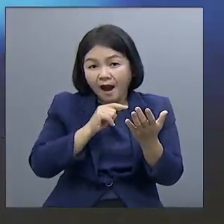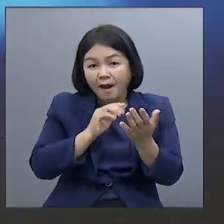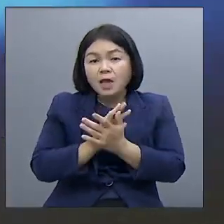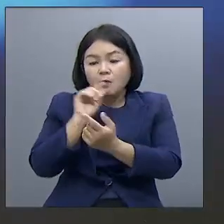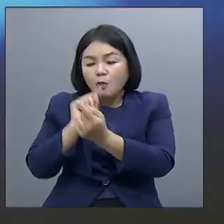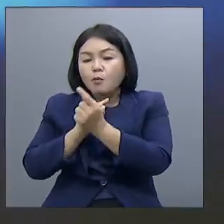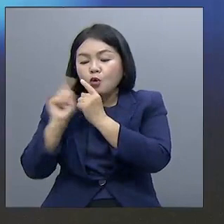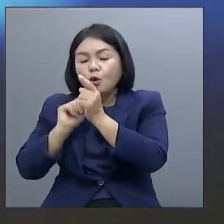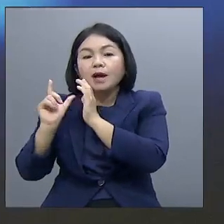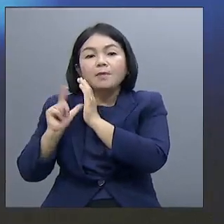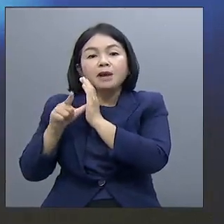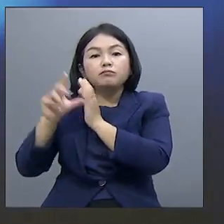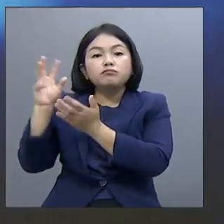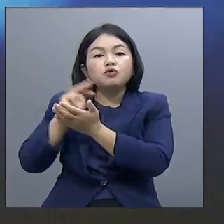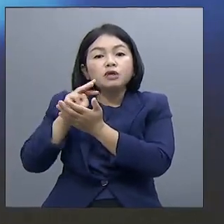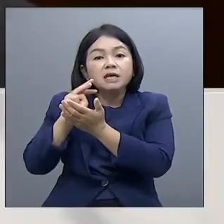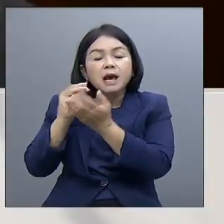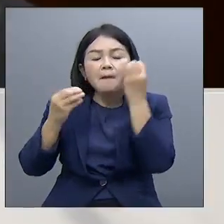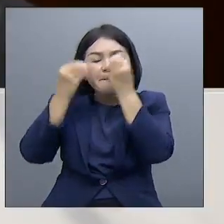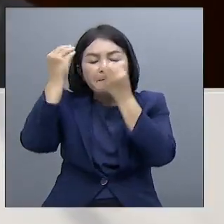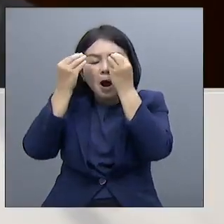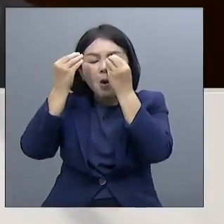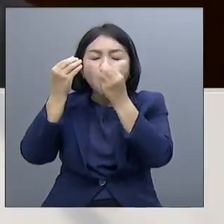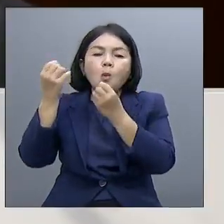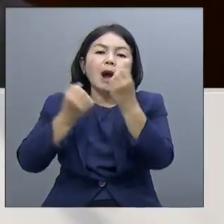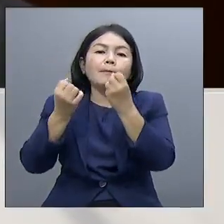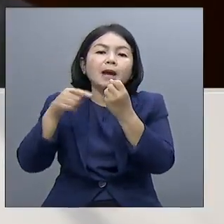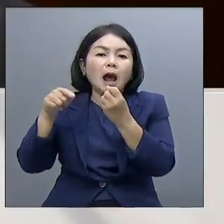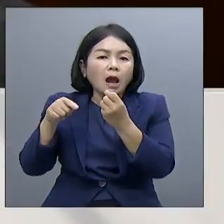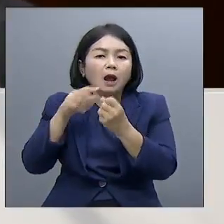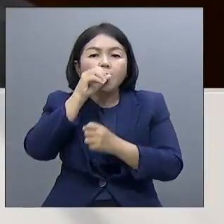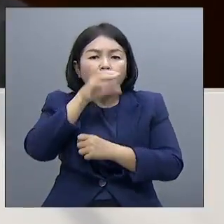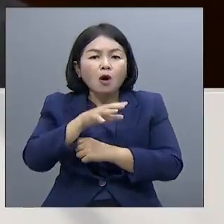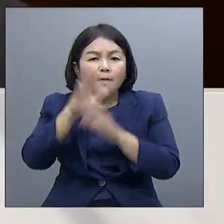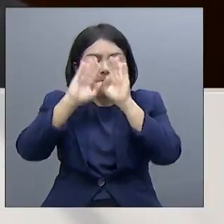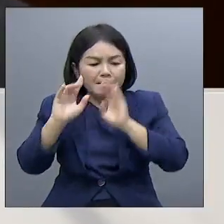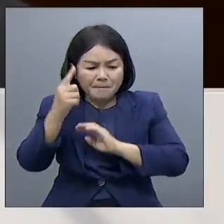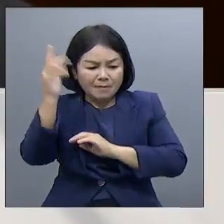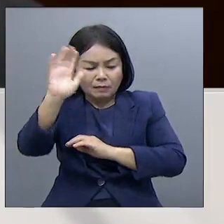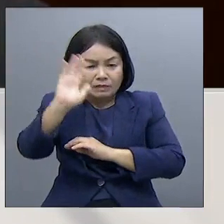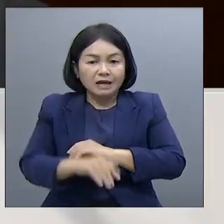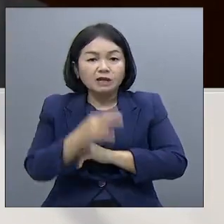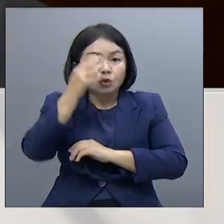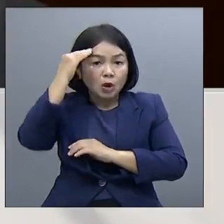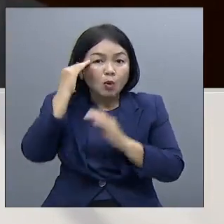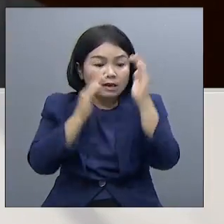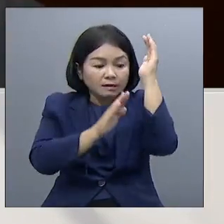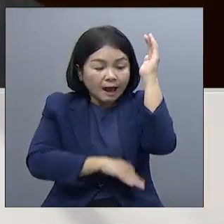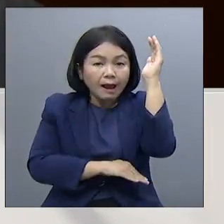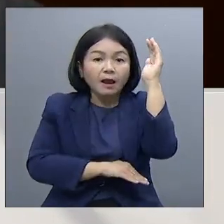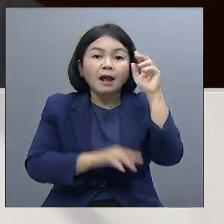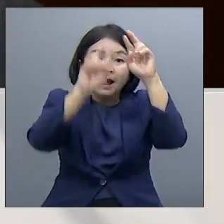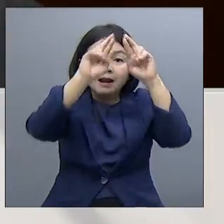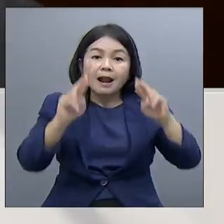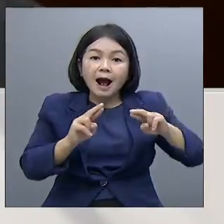ยกับเลขาธิการมูลนิธิเมาไม่ขับเขายกตัวอย่างว่าเรื่องนี้จริงๆมันไม่ใช่เรื่องใหม่ถ้าเราไปดูอย่างเกาหลีใต้เนี่ยเขาเปิดสถานบริการ